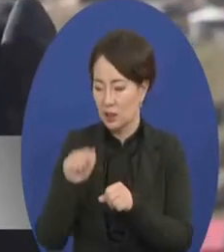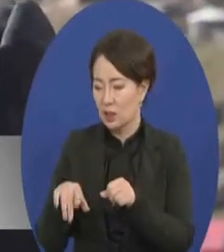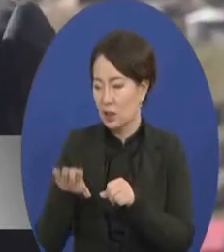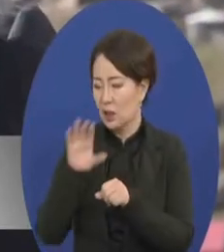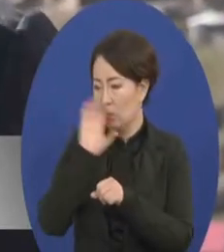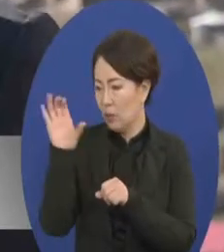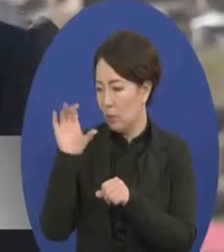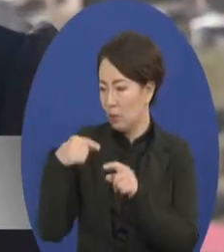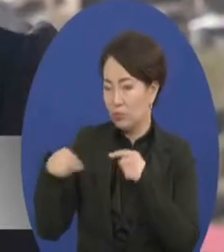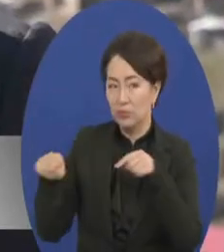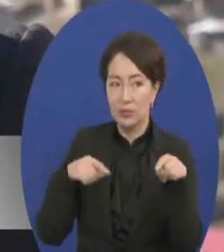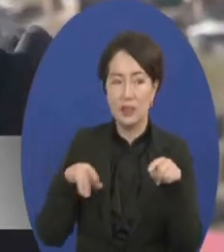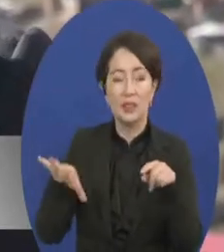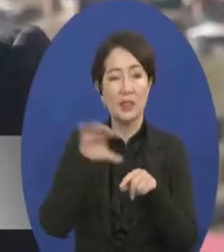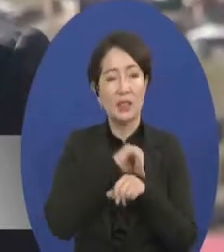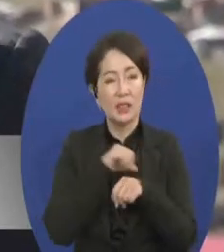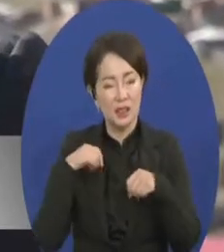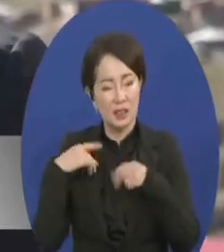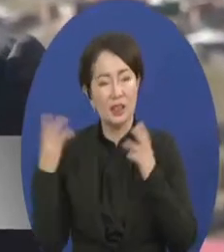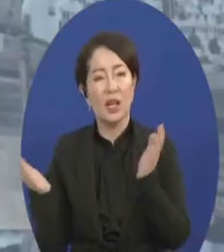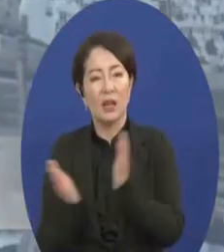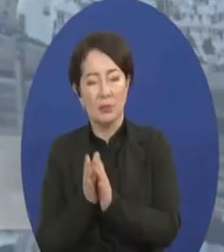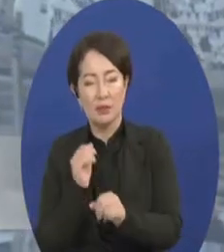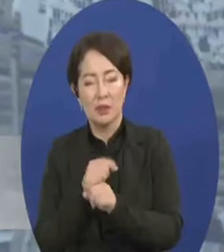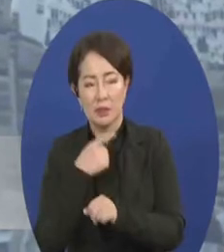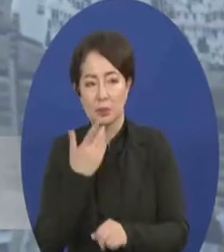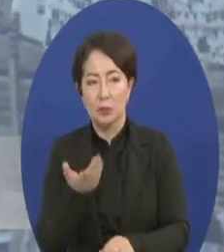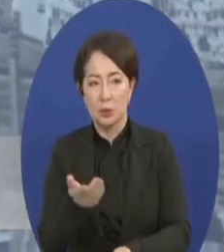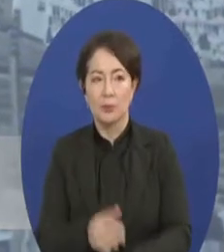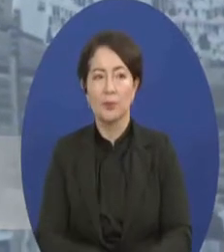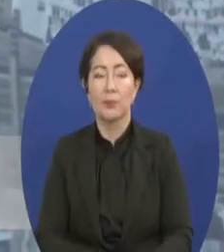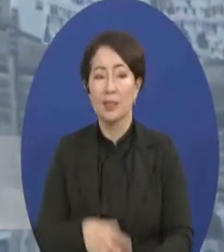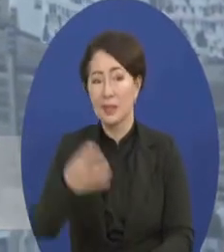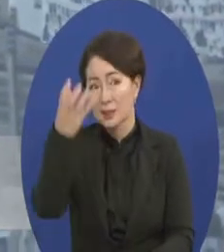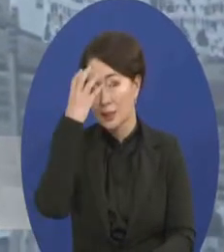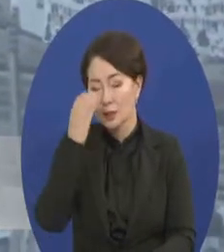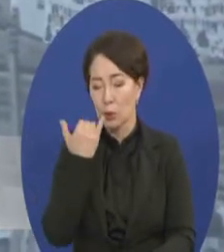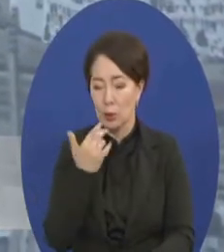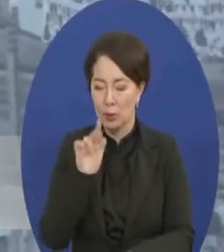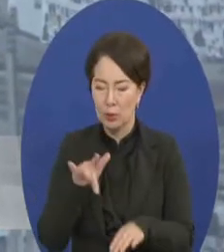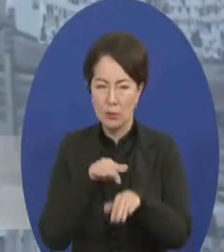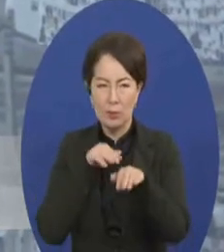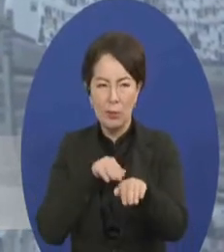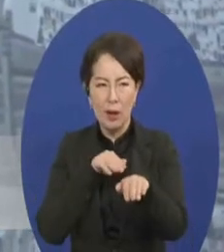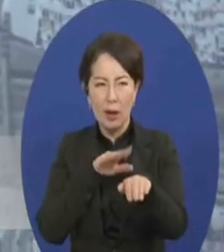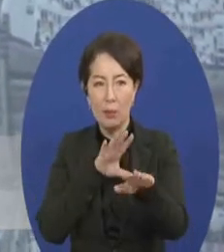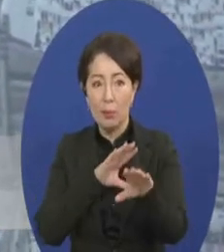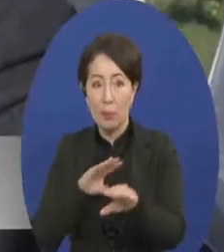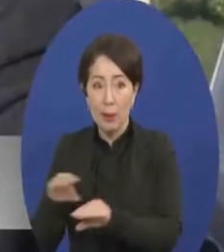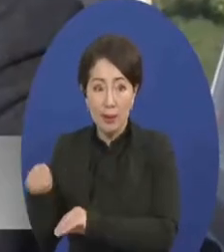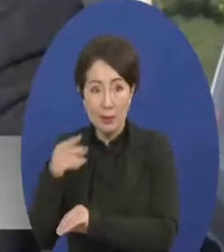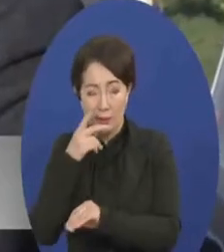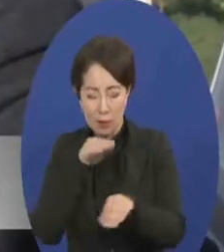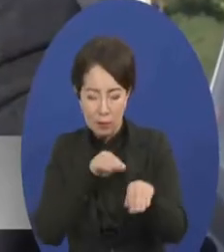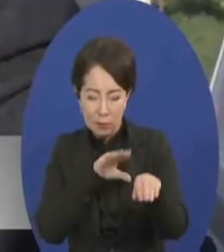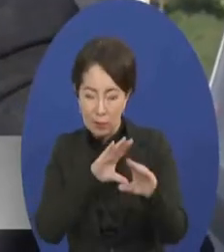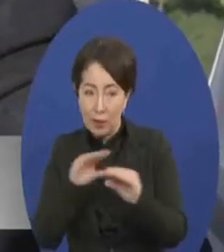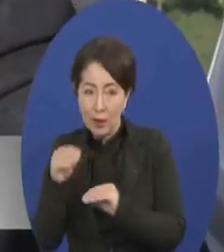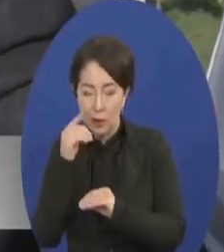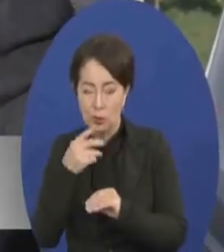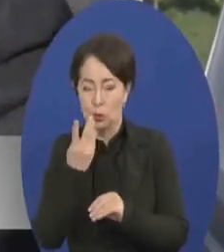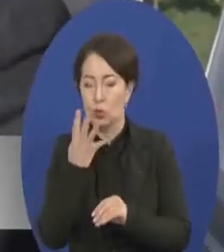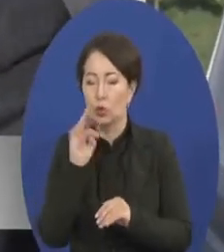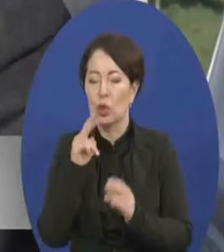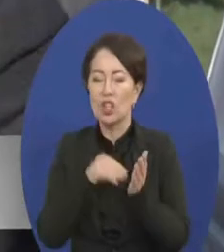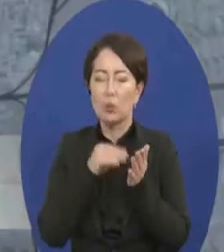болон нийт иргэдтэйгээ одоо хамтарч ажиллана гэж ойлгож байна. Засгийн газраас Улаанбаатар хотын төвчрлийг бууруулахад анхаарч жил бүр 420 тэрбум